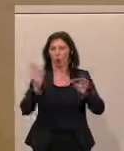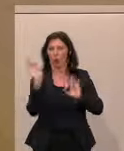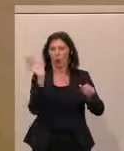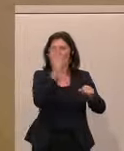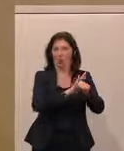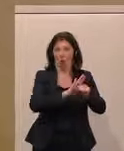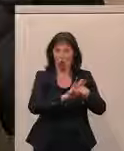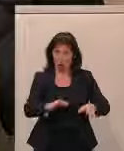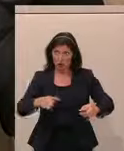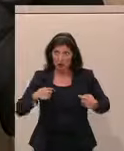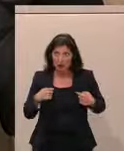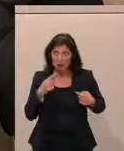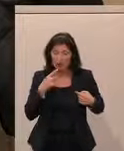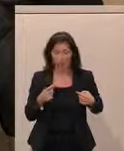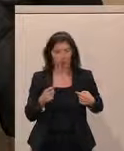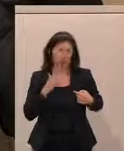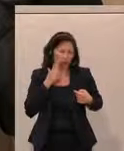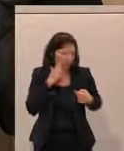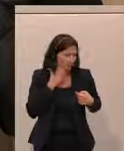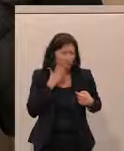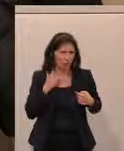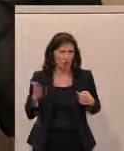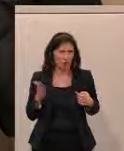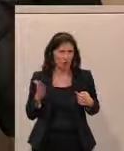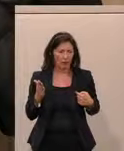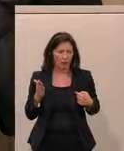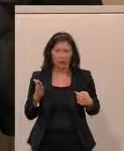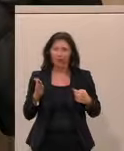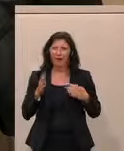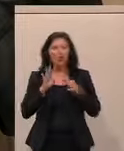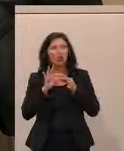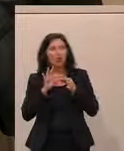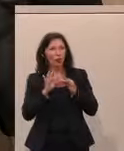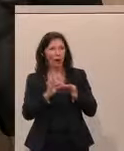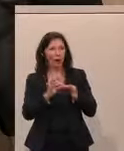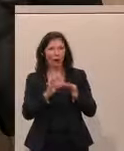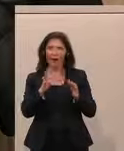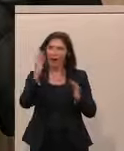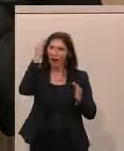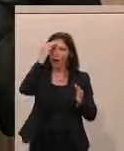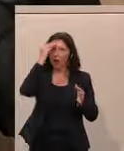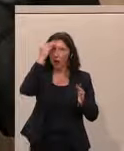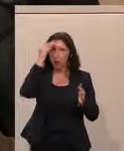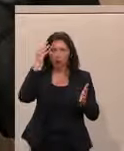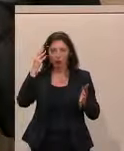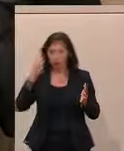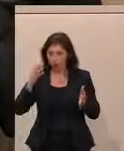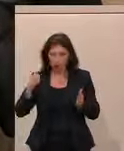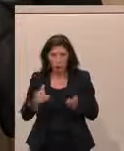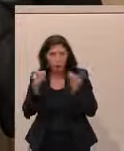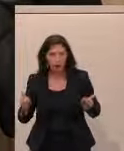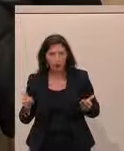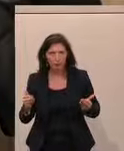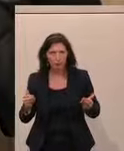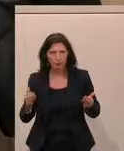schändlich. Das widerspricht allen Vorstellungen von Treu und Glauben. Und es ist entweder